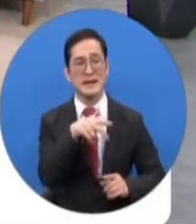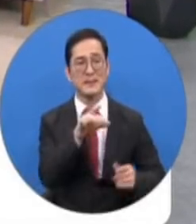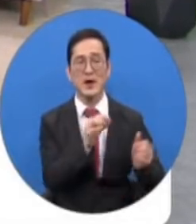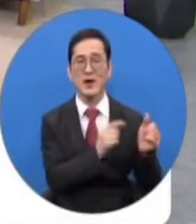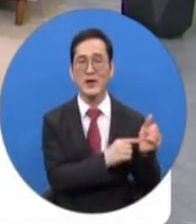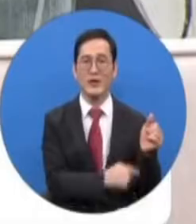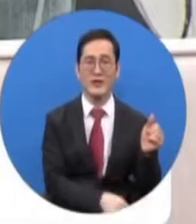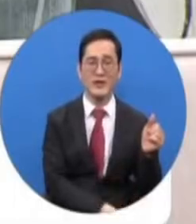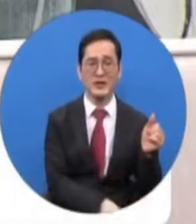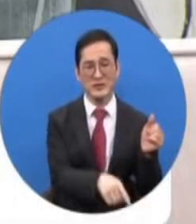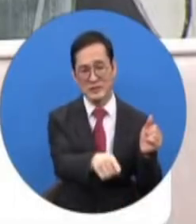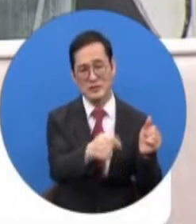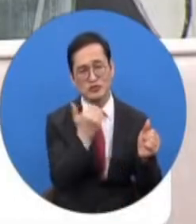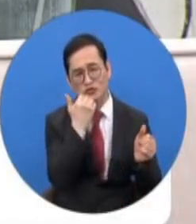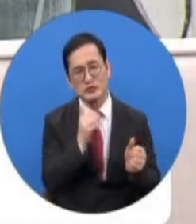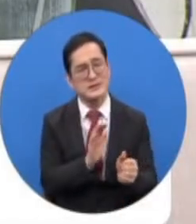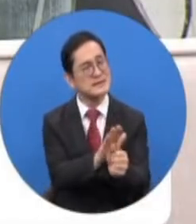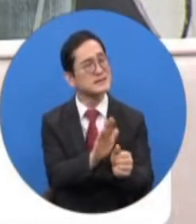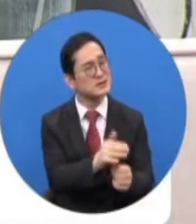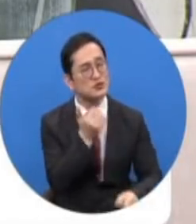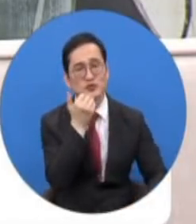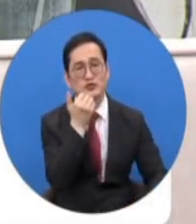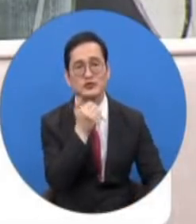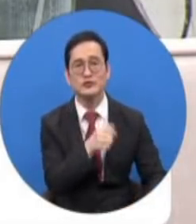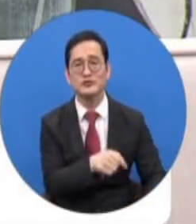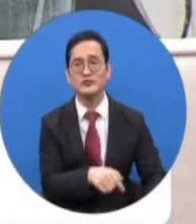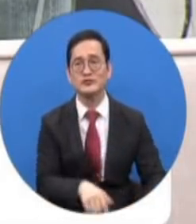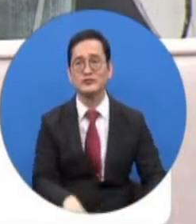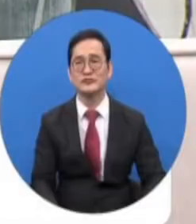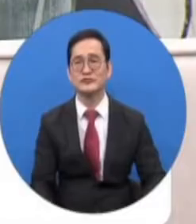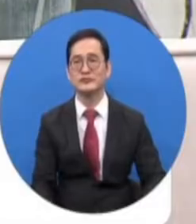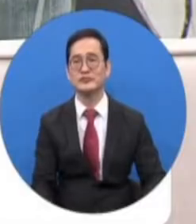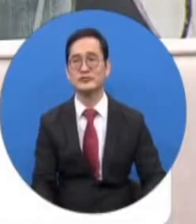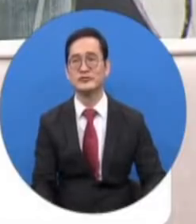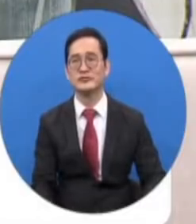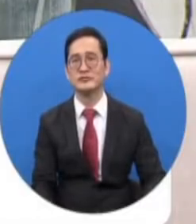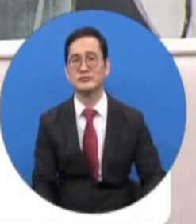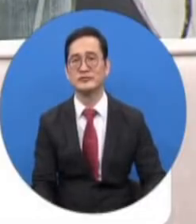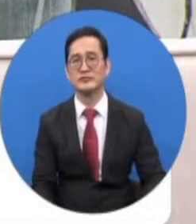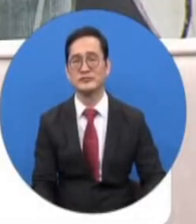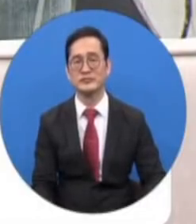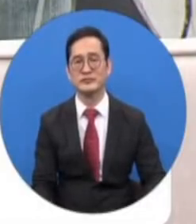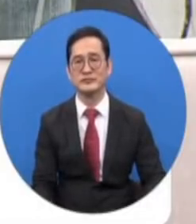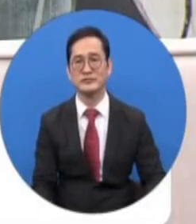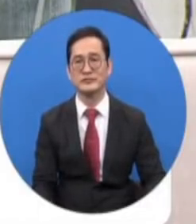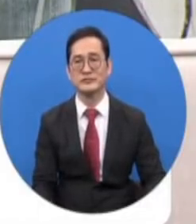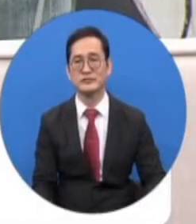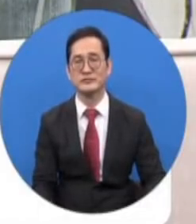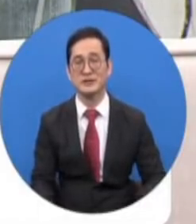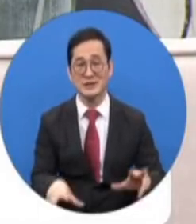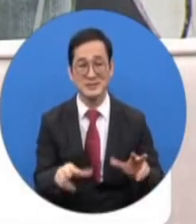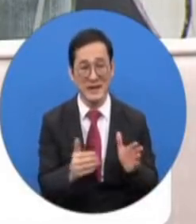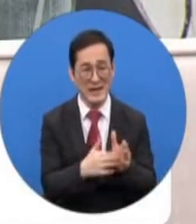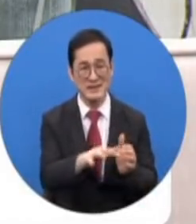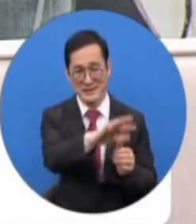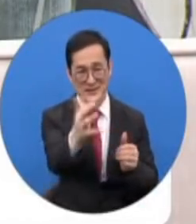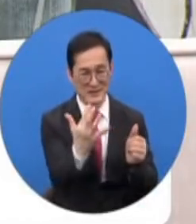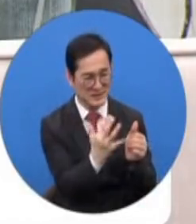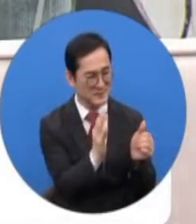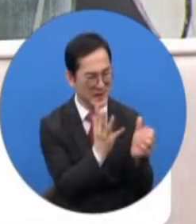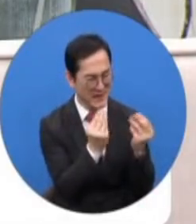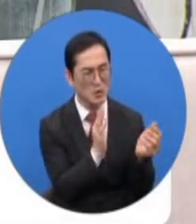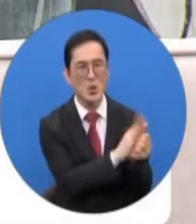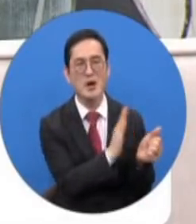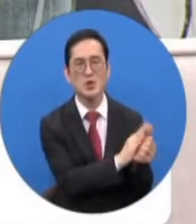힘을 실어준다라고 보기 어렵습니다. 왜냐하면 지금 거론되고 있는 분들이 모두가 같이 열심히 선거운동을 했던 분들이기 때문에 아마 누구에게